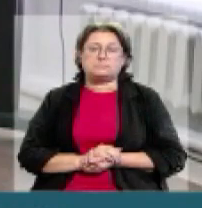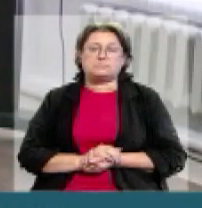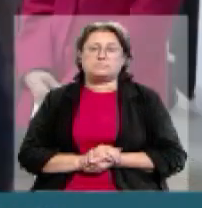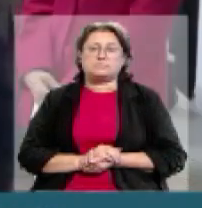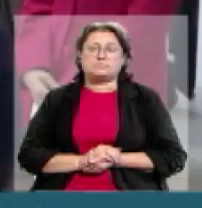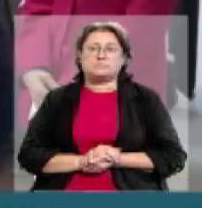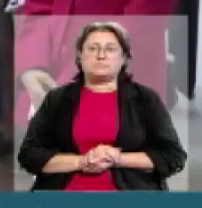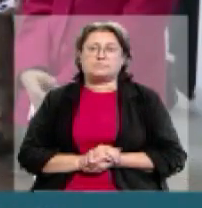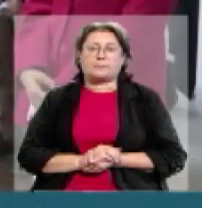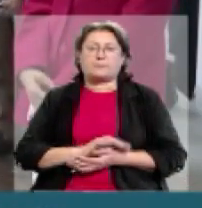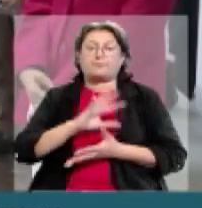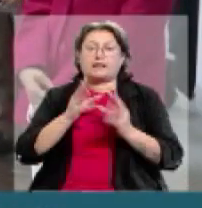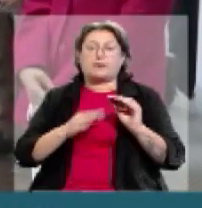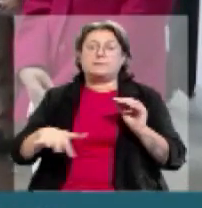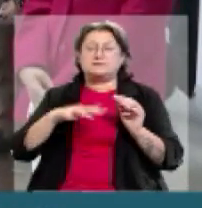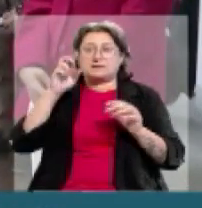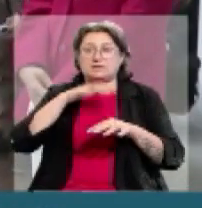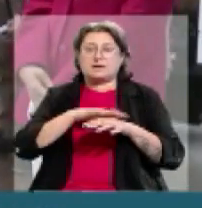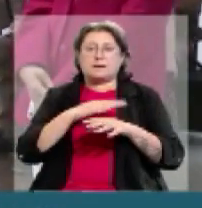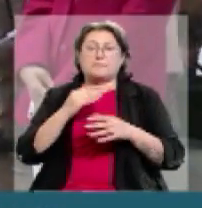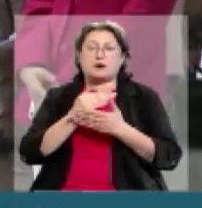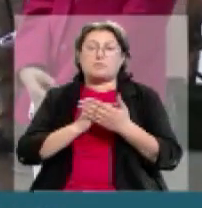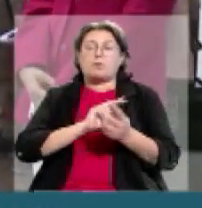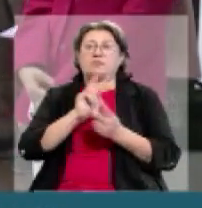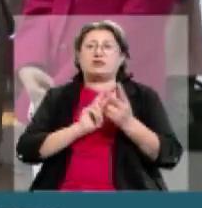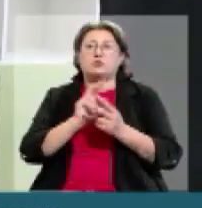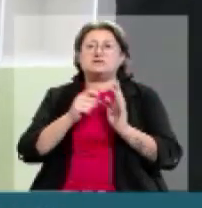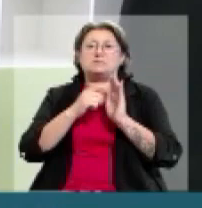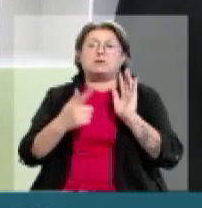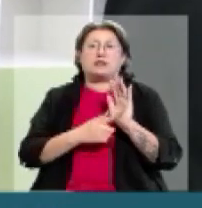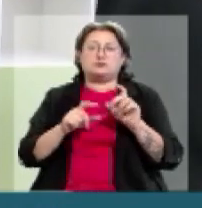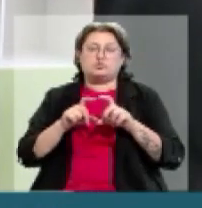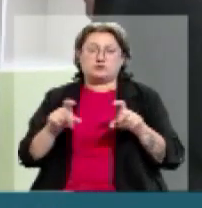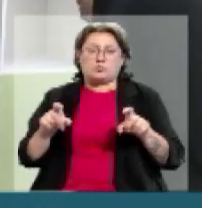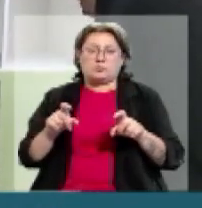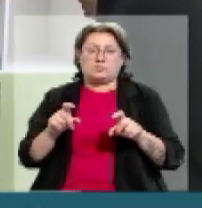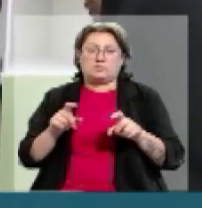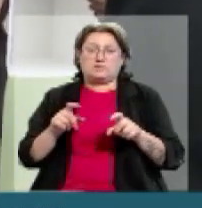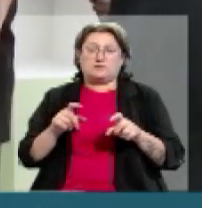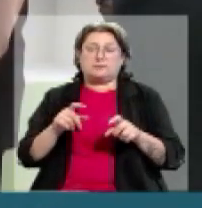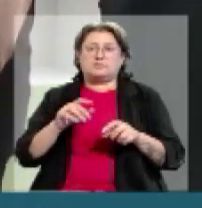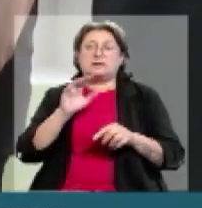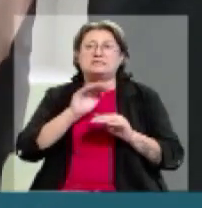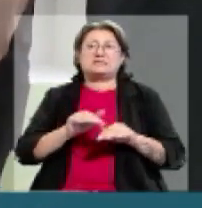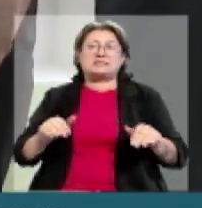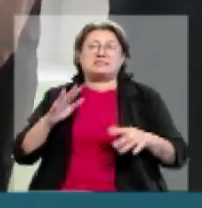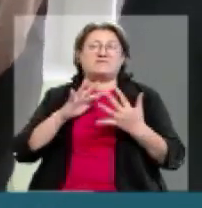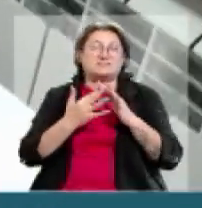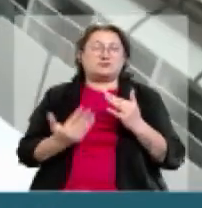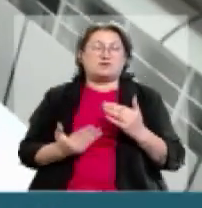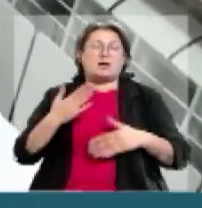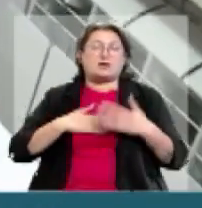барлығы 17 мектеп жаңартылған. Сапалы білімге қол жеткізген ауыл балаларының қуаныштарында шек жоқ. Қаладағыдан еш кем